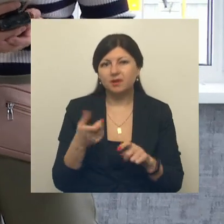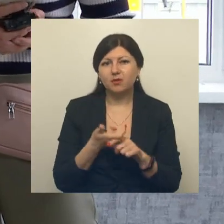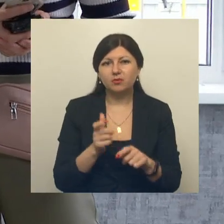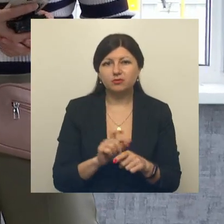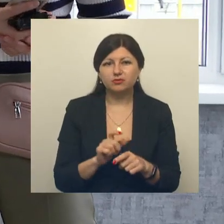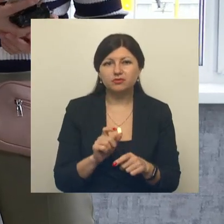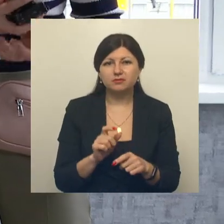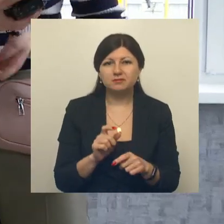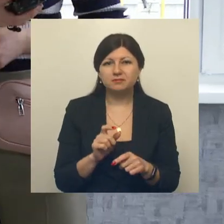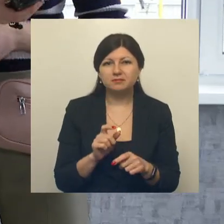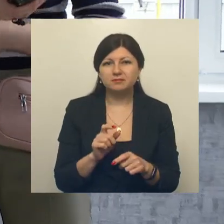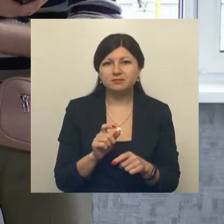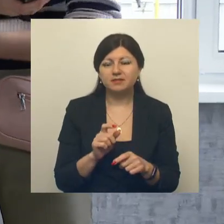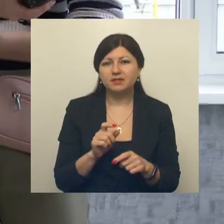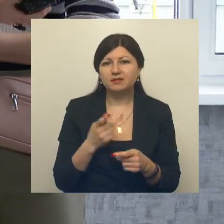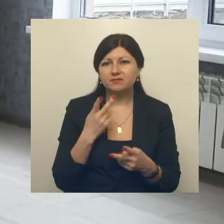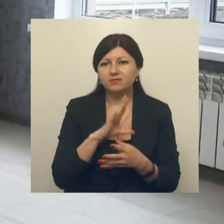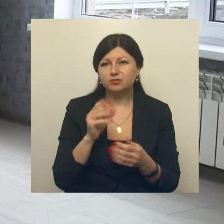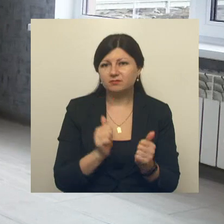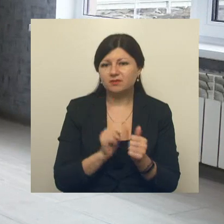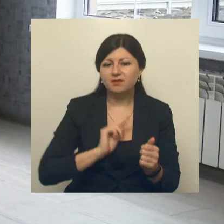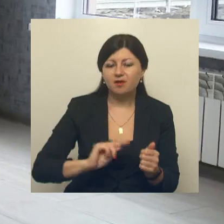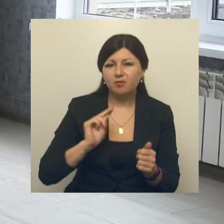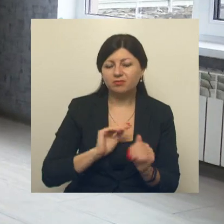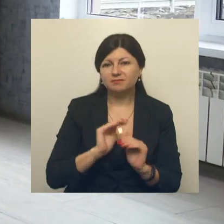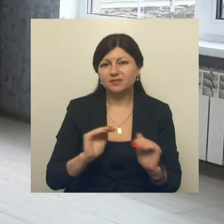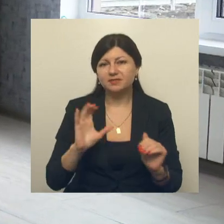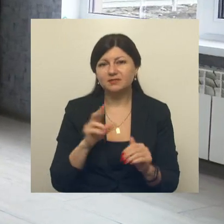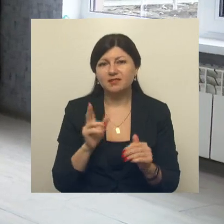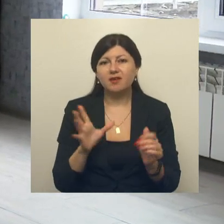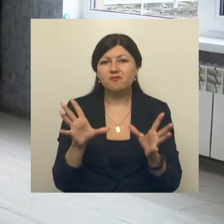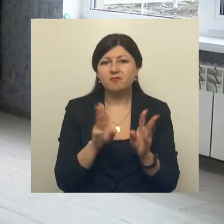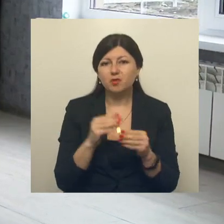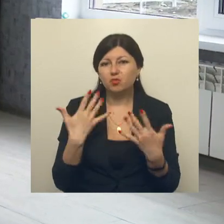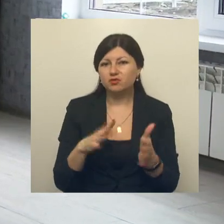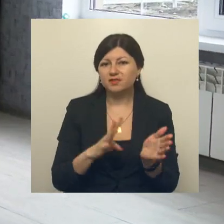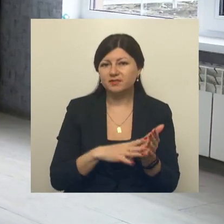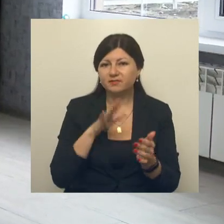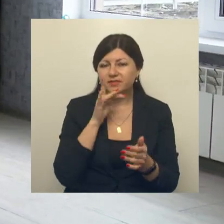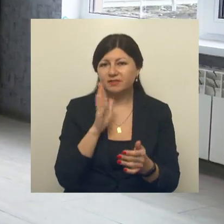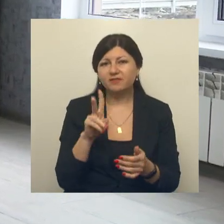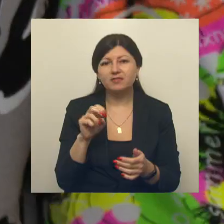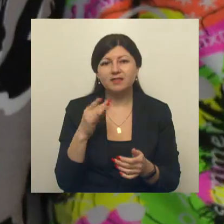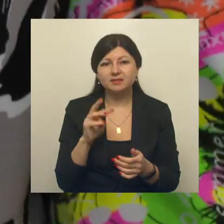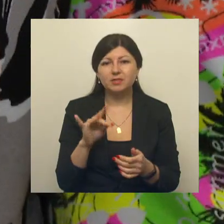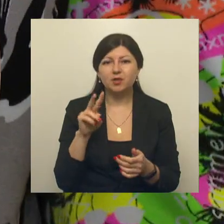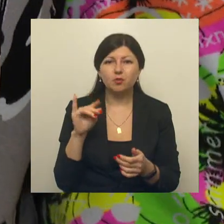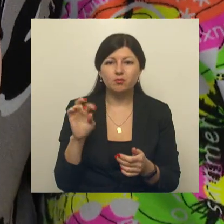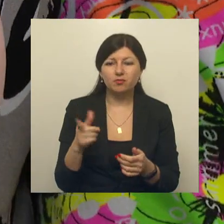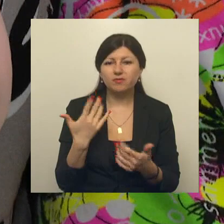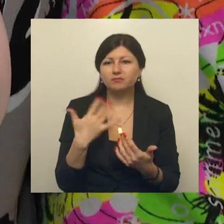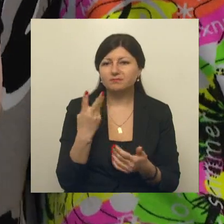Да. Работа, садик, все рядышком. Пара вместе уже 9 лет. У Владимира и Любови 3 дочери –